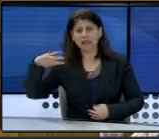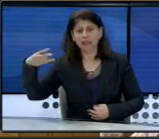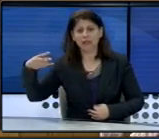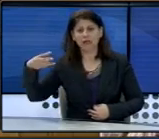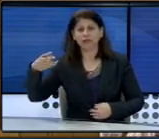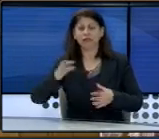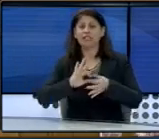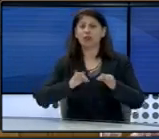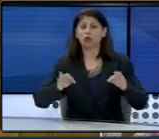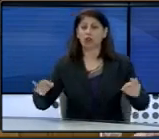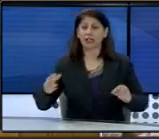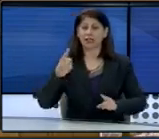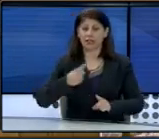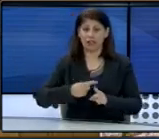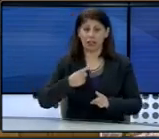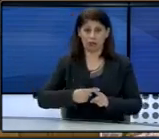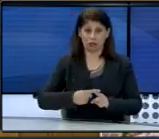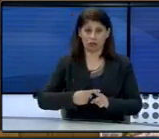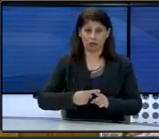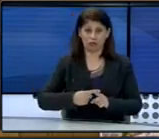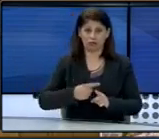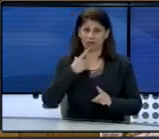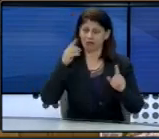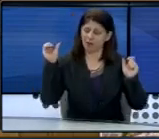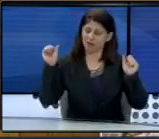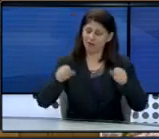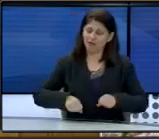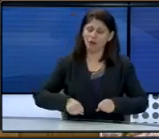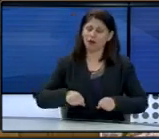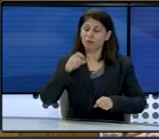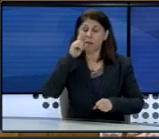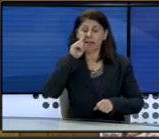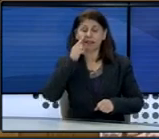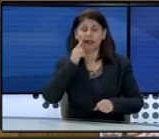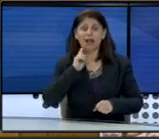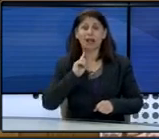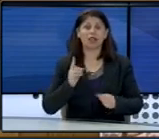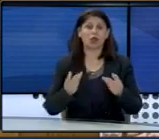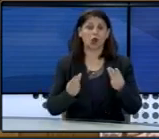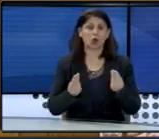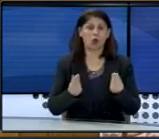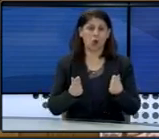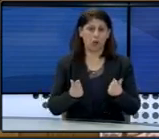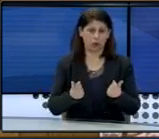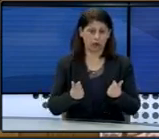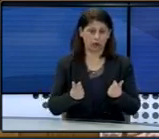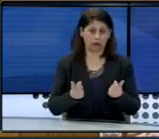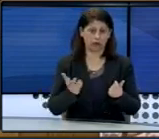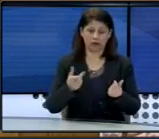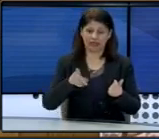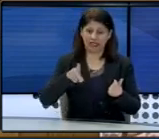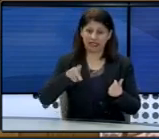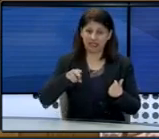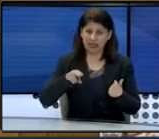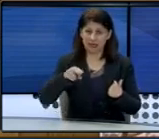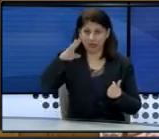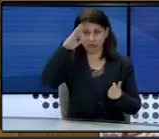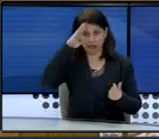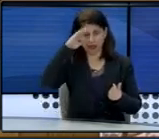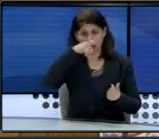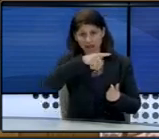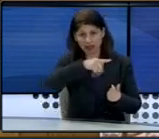η ιστορία της Ελλάδος επιβεβαιώνει με τραγικό, μάλιστα, τρόπο ότι οι σχέσεις μας με τις